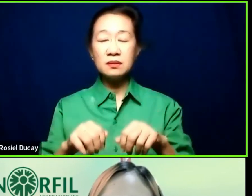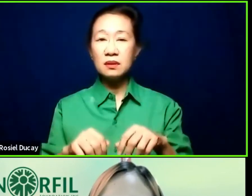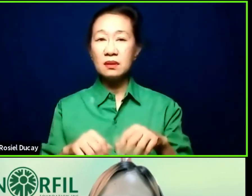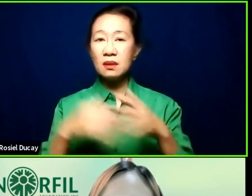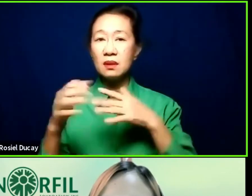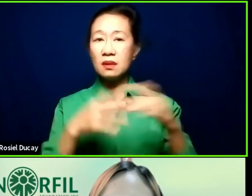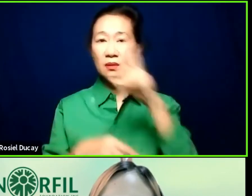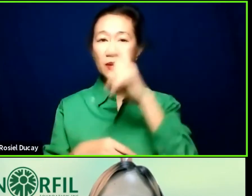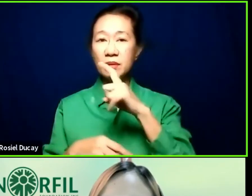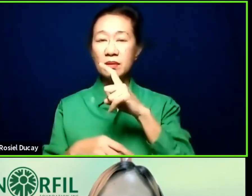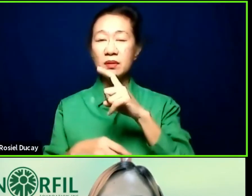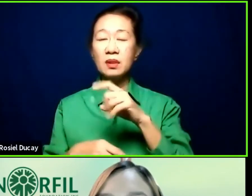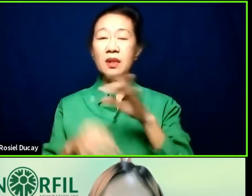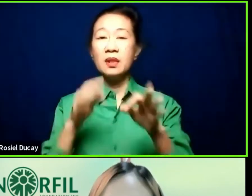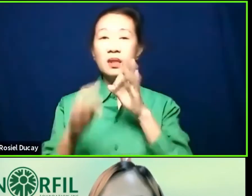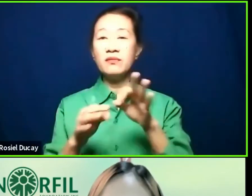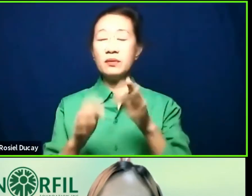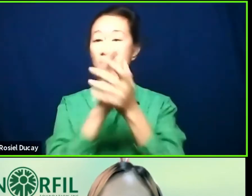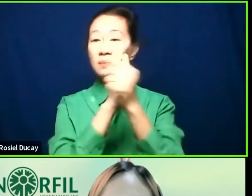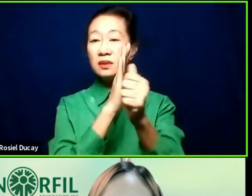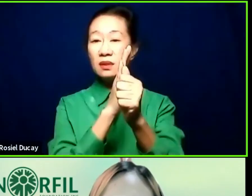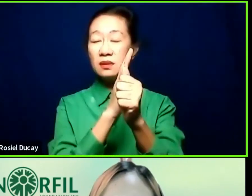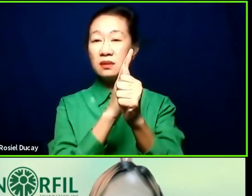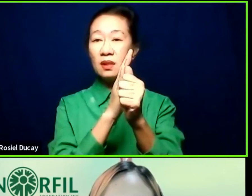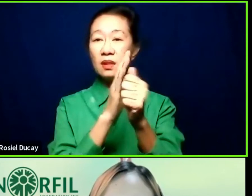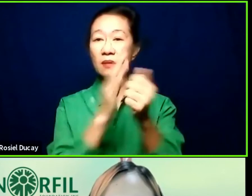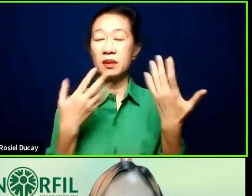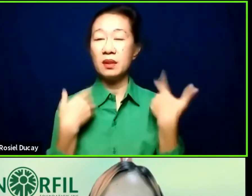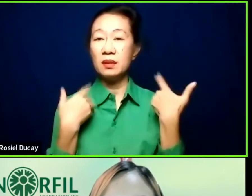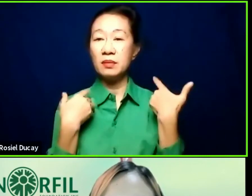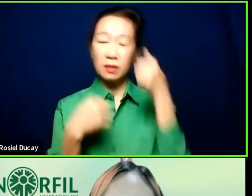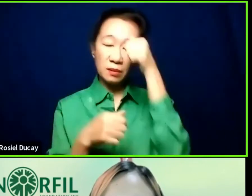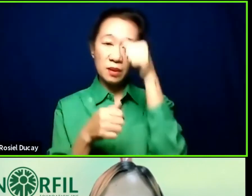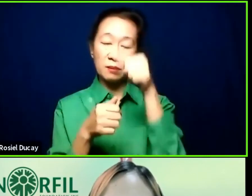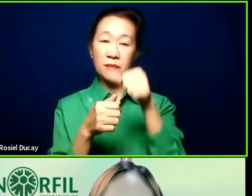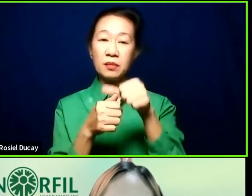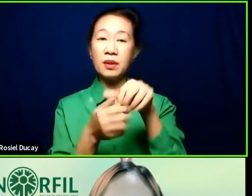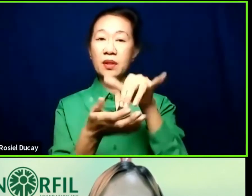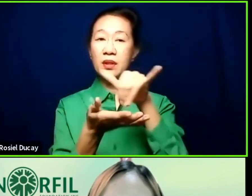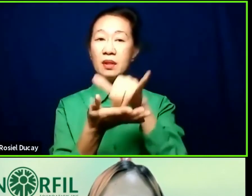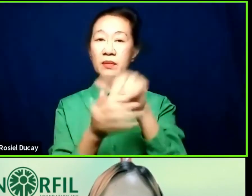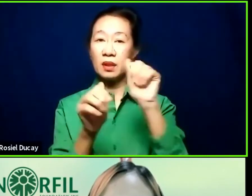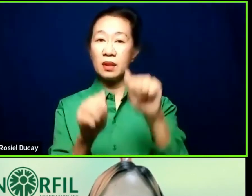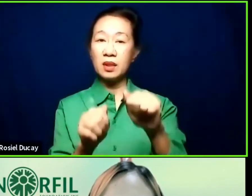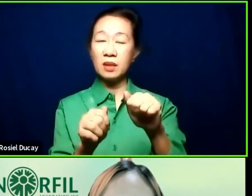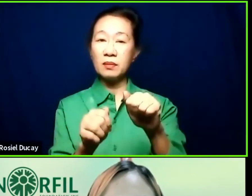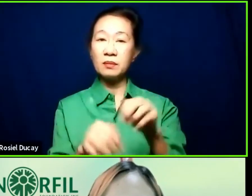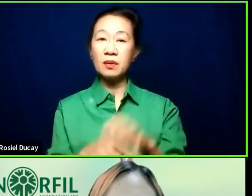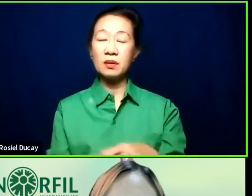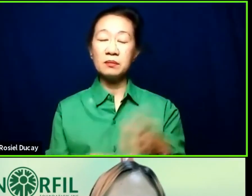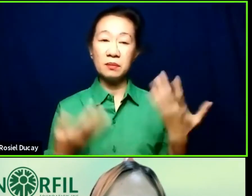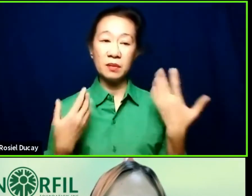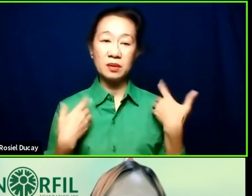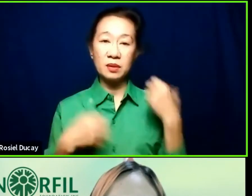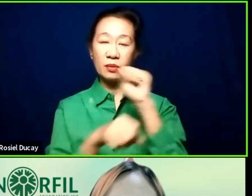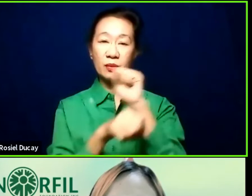the prerequisite skills are there. Yun po yung ating kailangan tandaan, no? Kung kaya niya po bang mag-hold ng work,